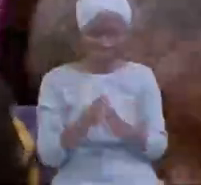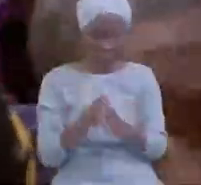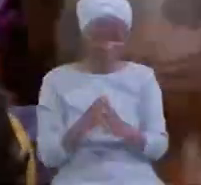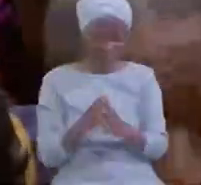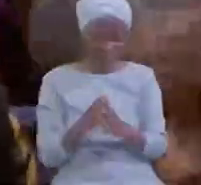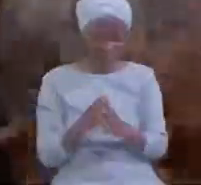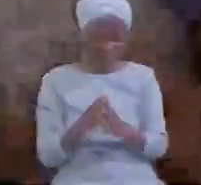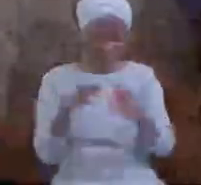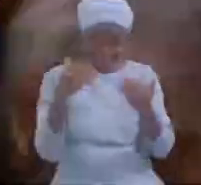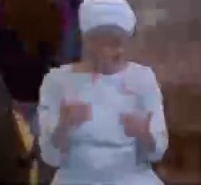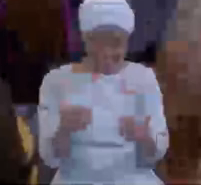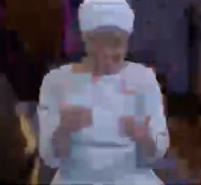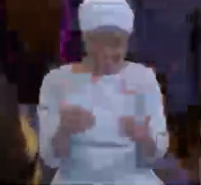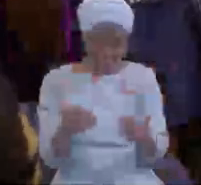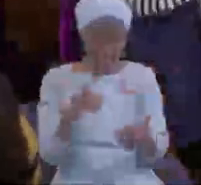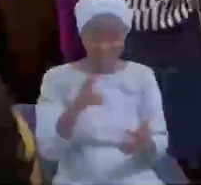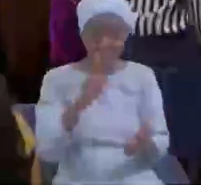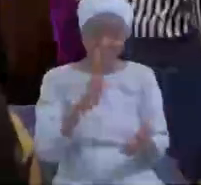Maintenant, vous êtes fécond.